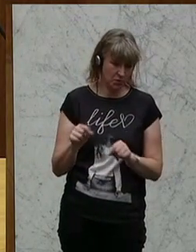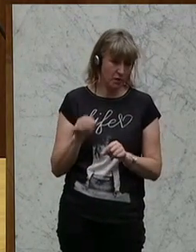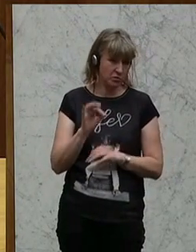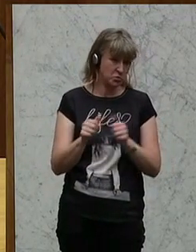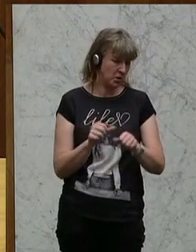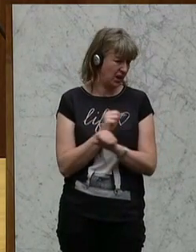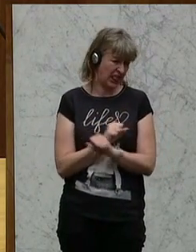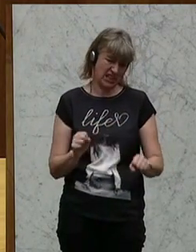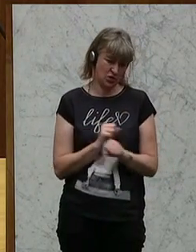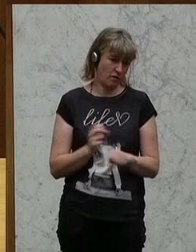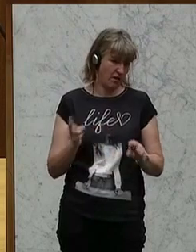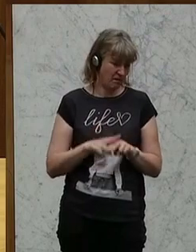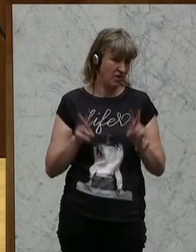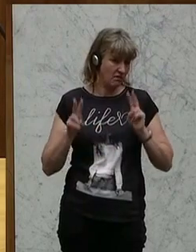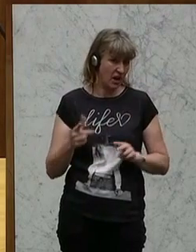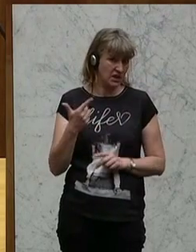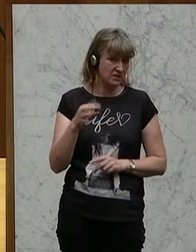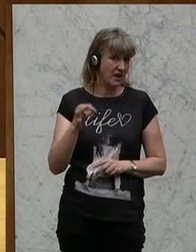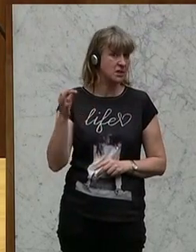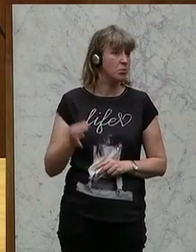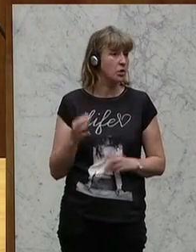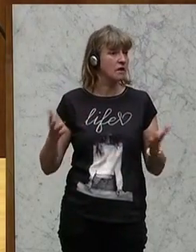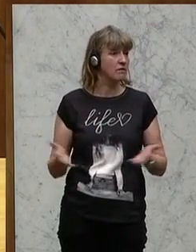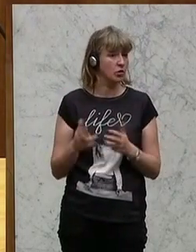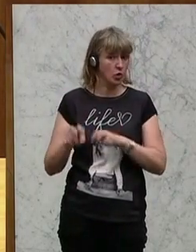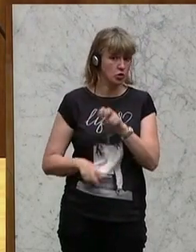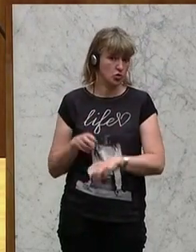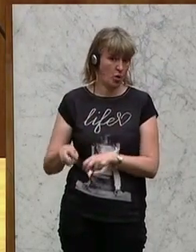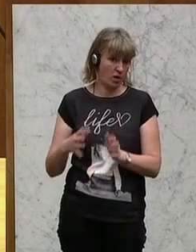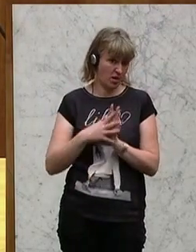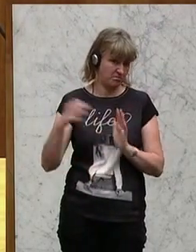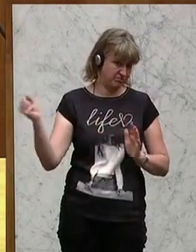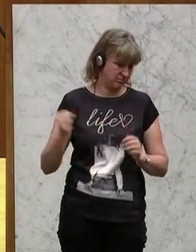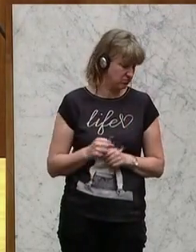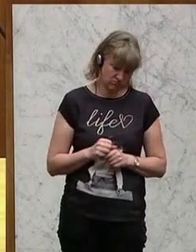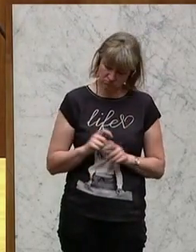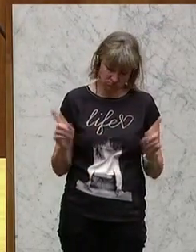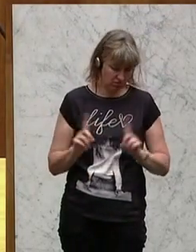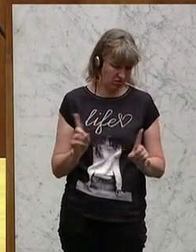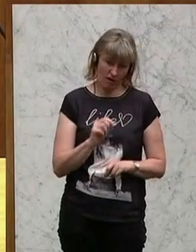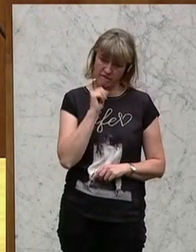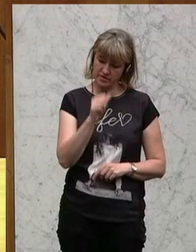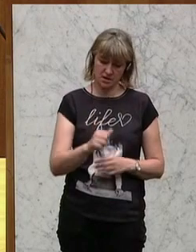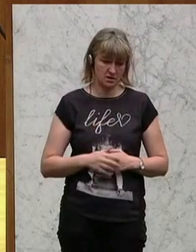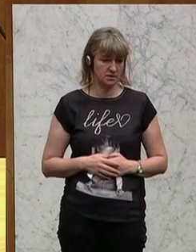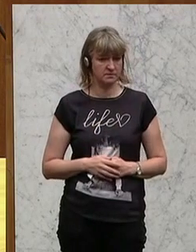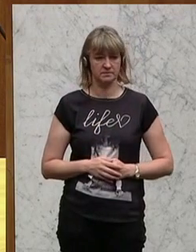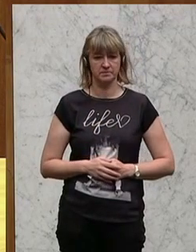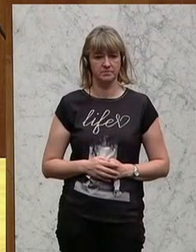den Sport, wenn tatsächlich 20% der Förderung der Steuer zum Opfer fallen würden. Das darf es nicht geben.